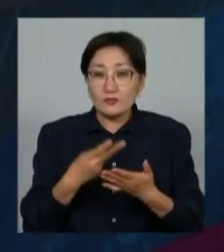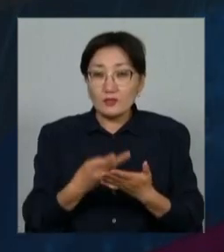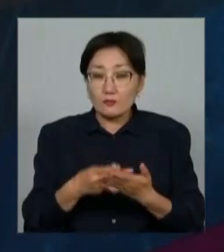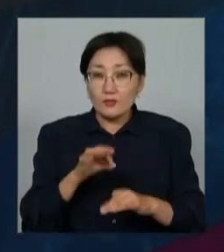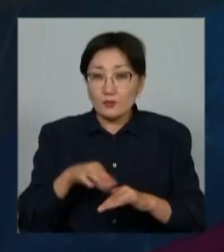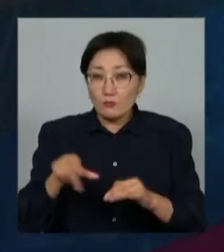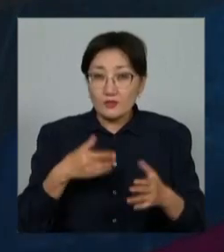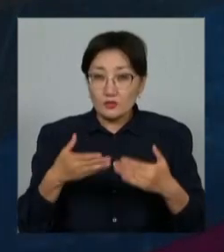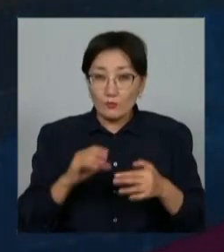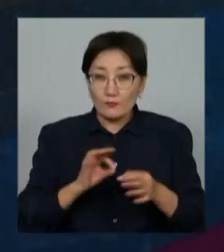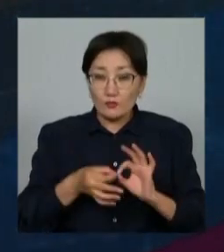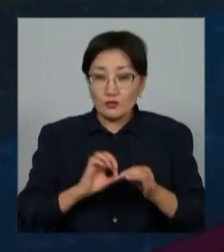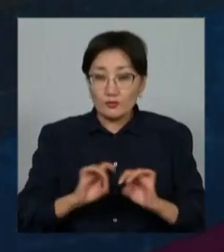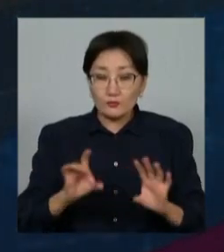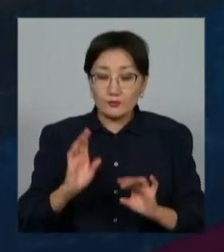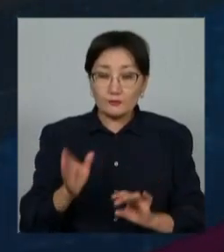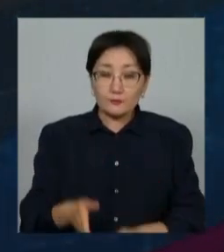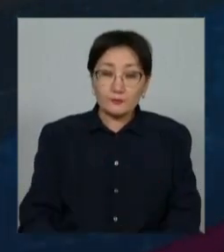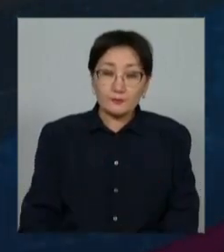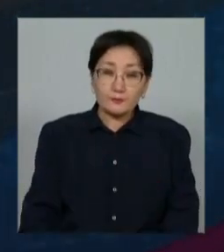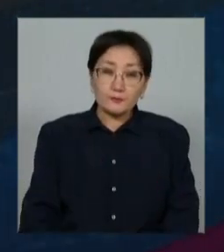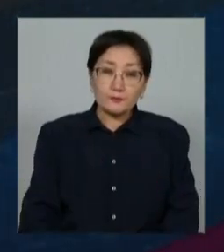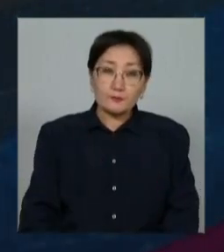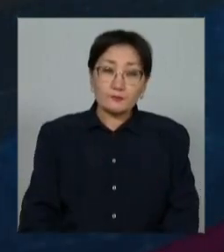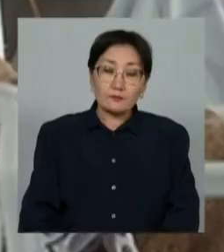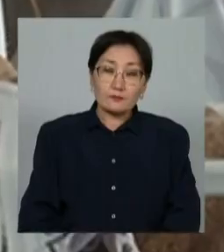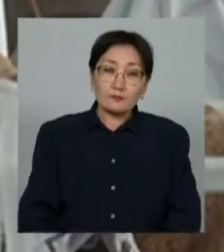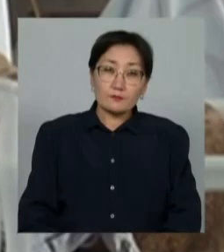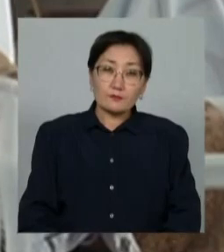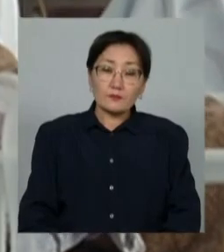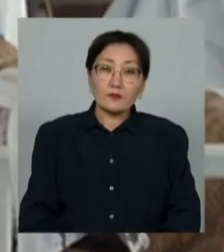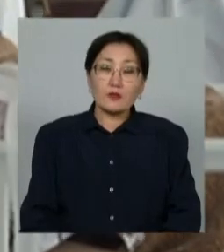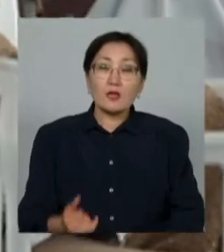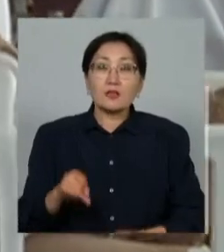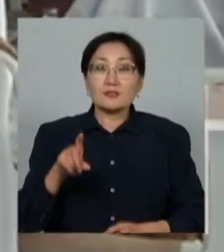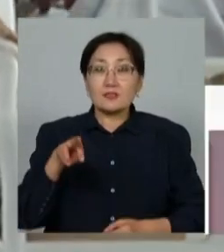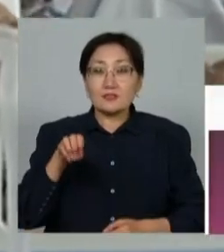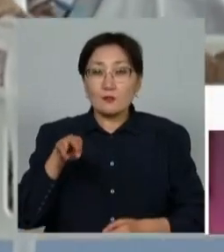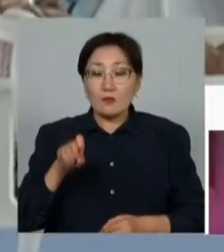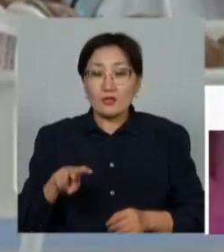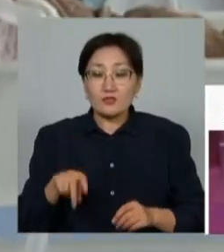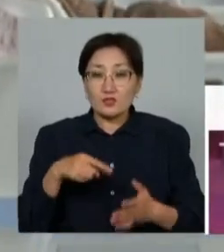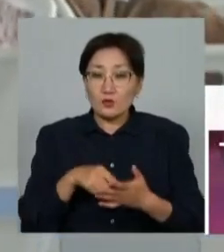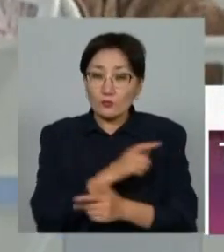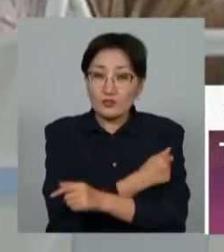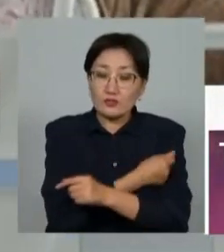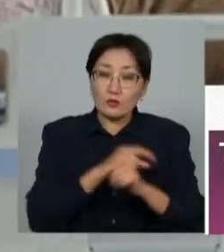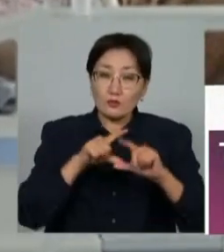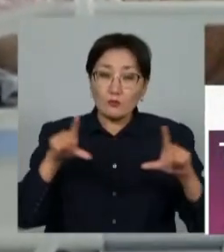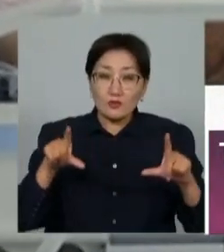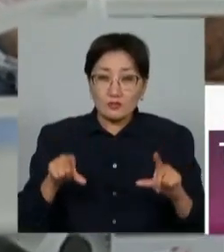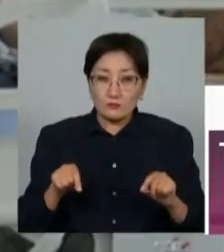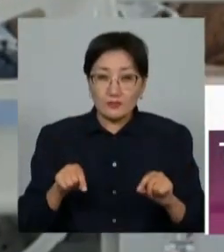тілдесіп қайтқан әріптесім Аяулым Көлжігіт тарқатады. Біз Изатима Жекенова атындағы қалалық клиникалық